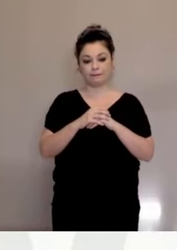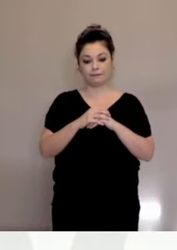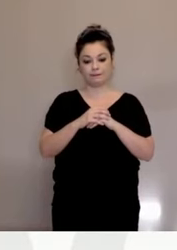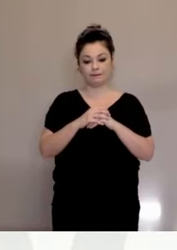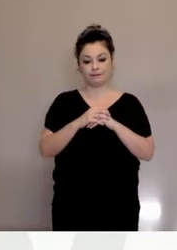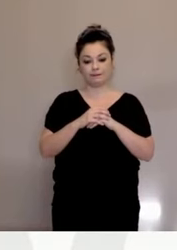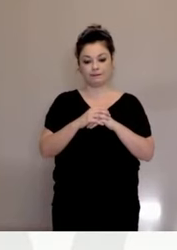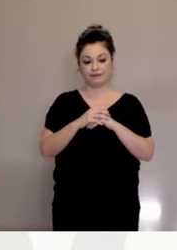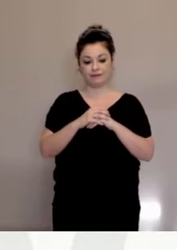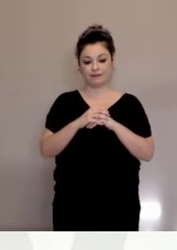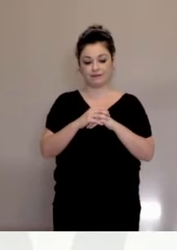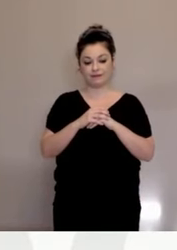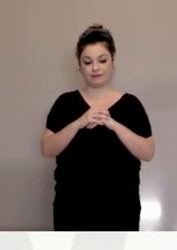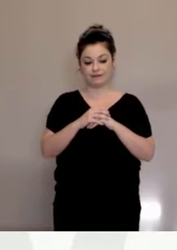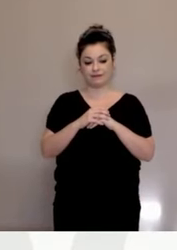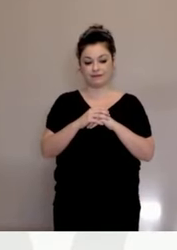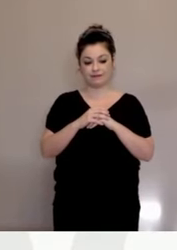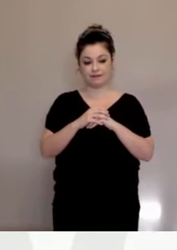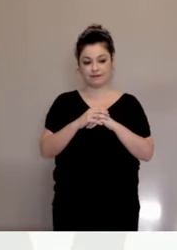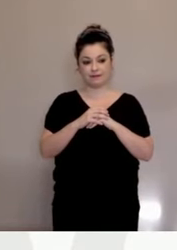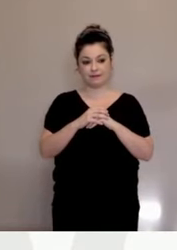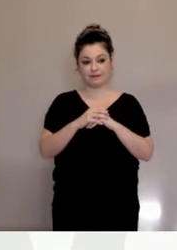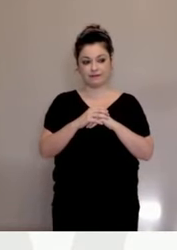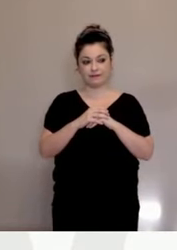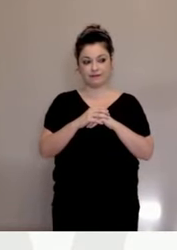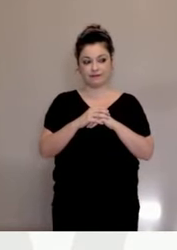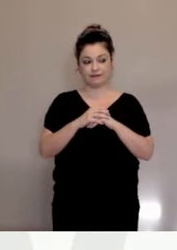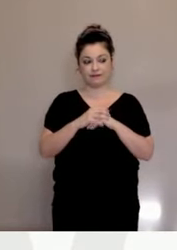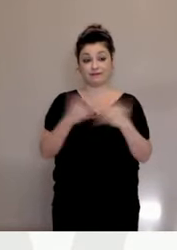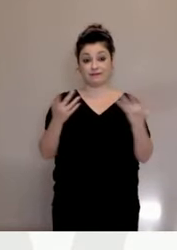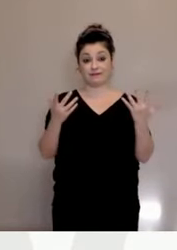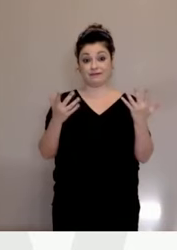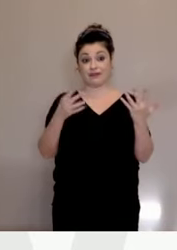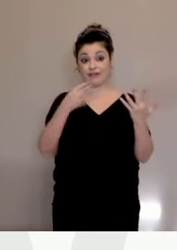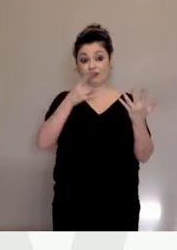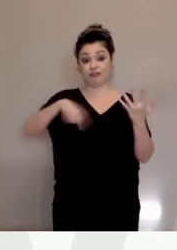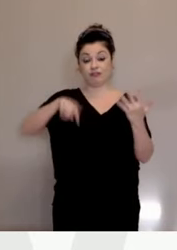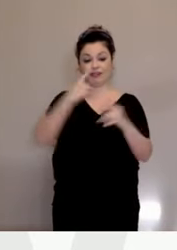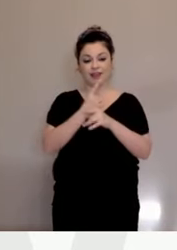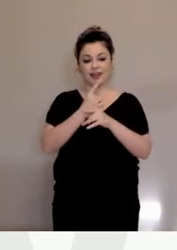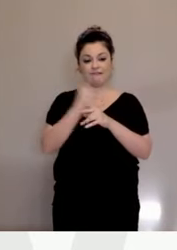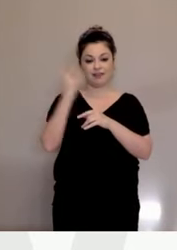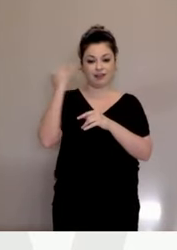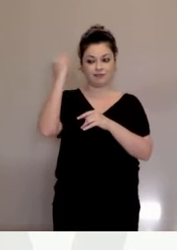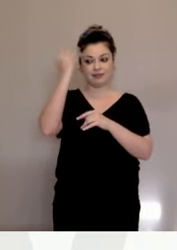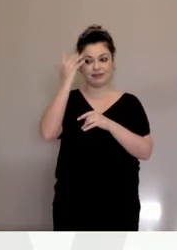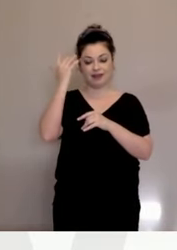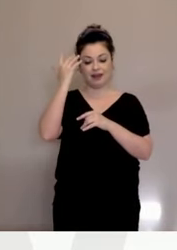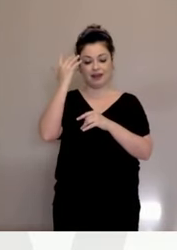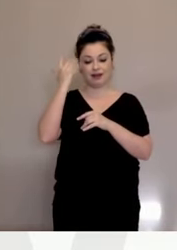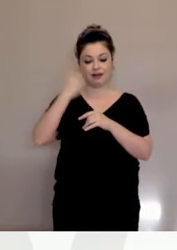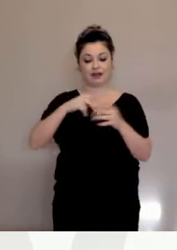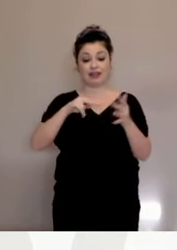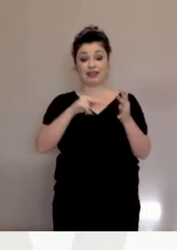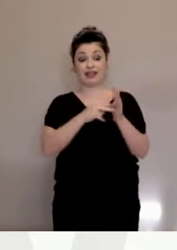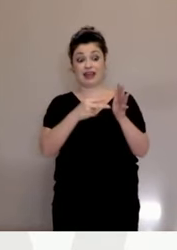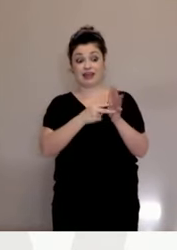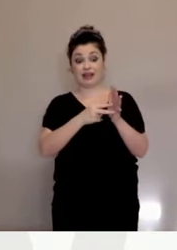dobbiamo pensare a cosa vogliamo fare con la tecnica.